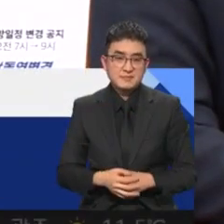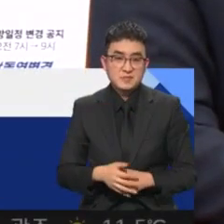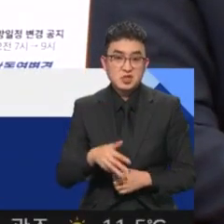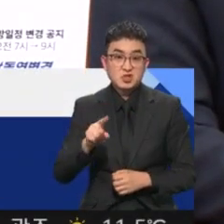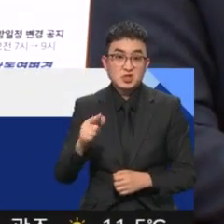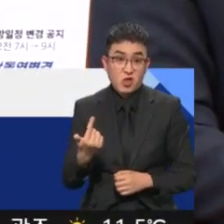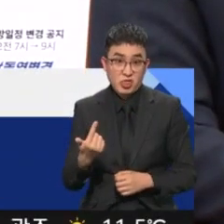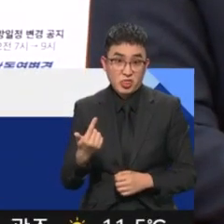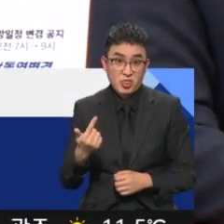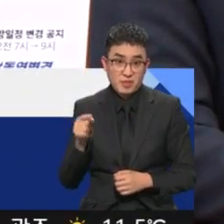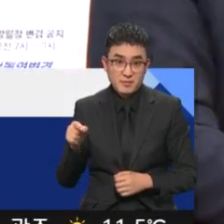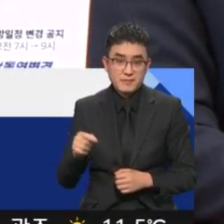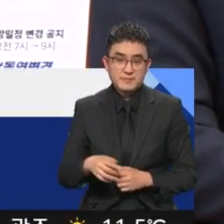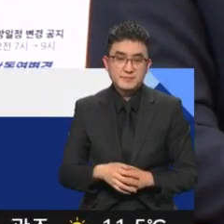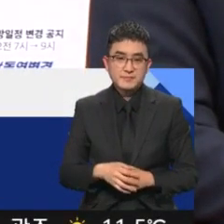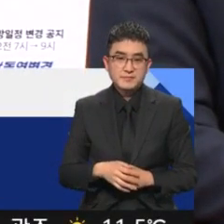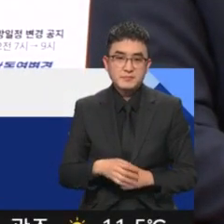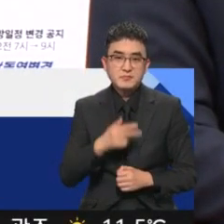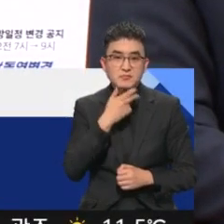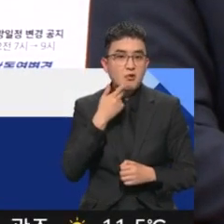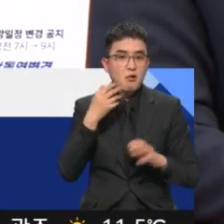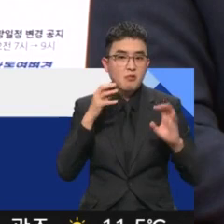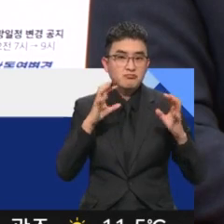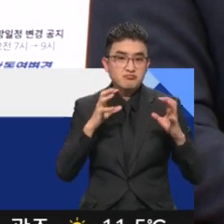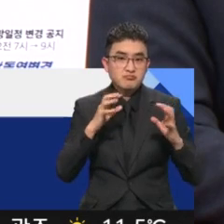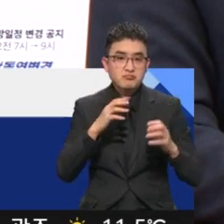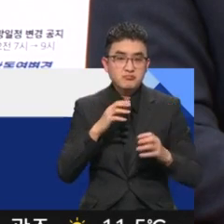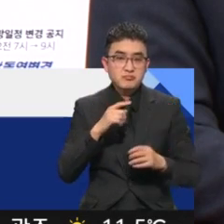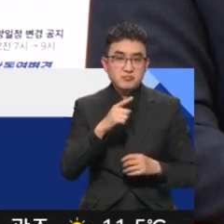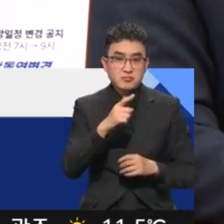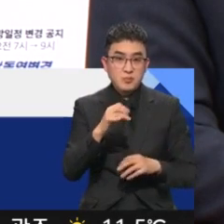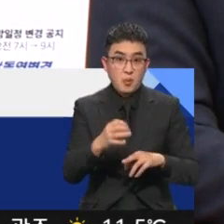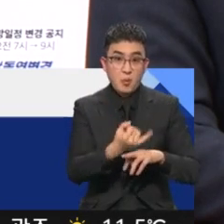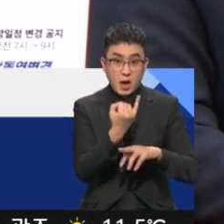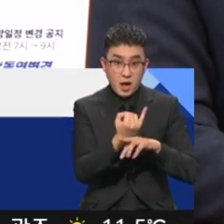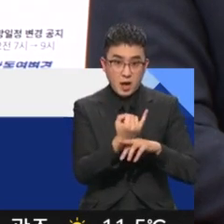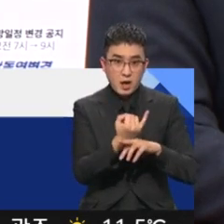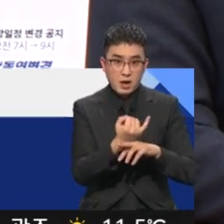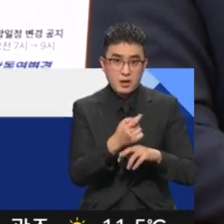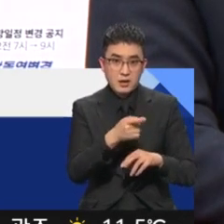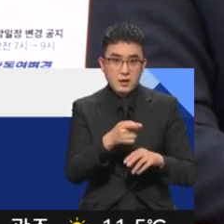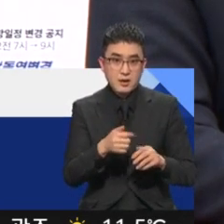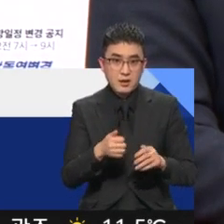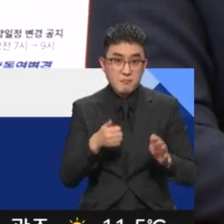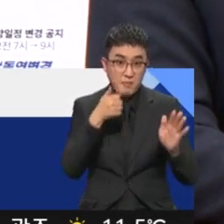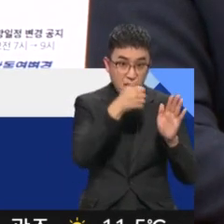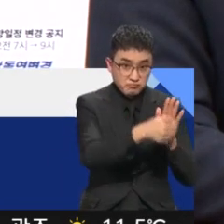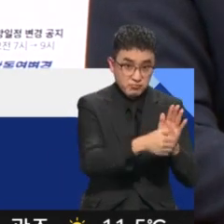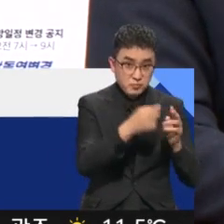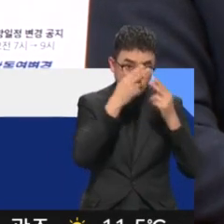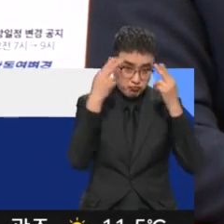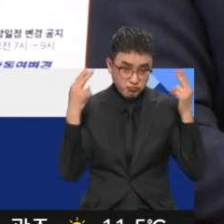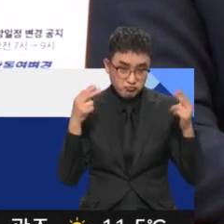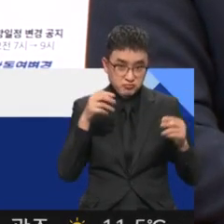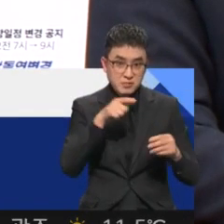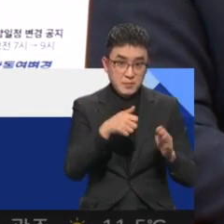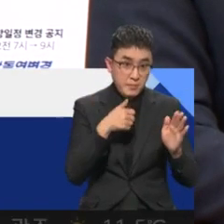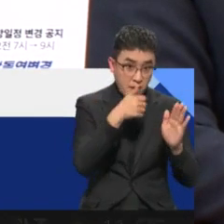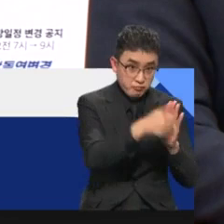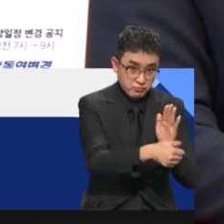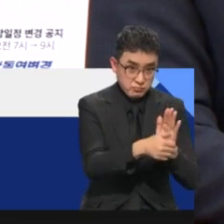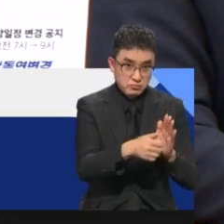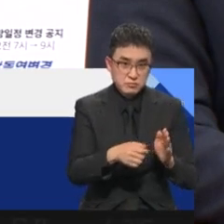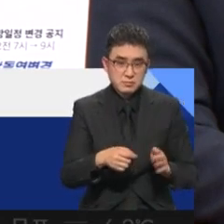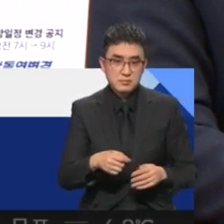영국 여왕의 조문을 방문하는 것은 명분 없이 조문을 가면 귀신이 붙는다고 강연을 합니다.